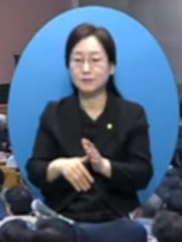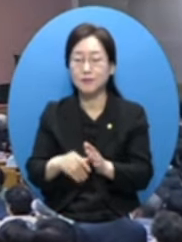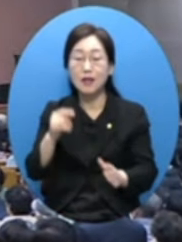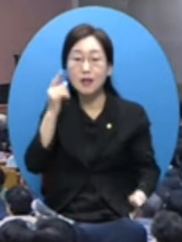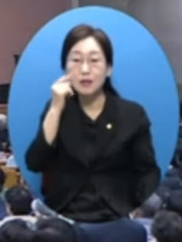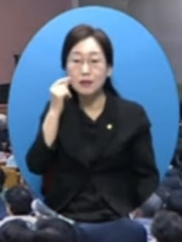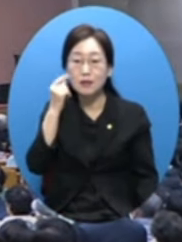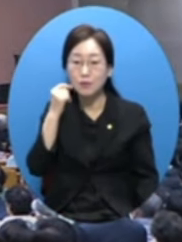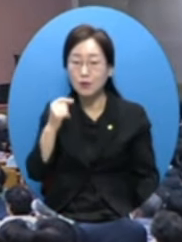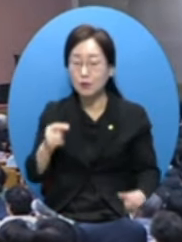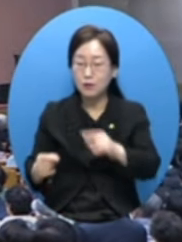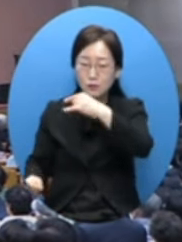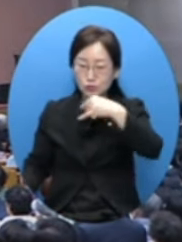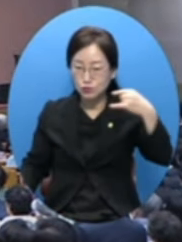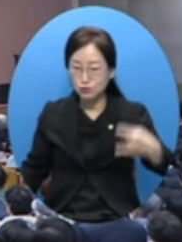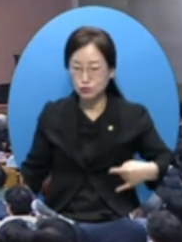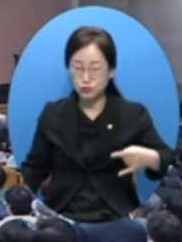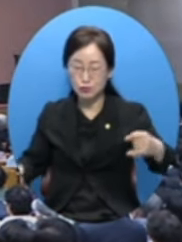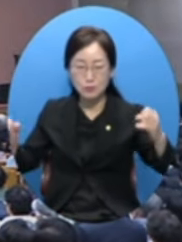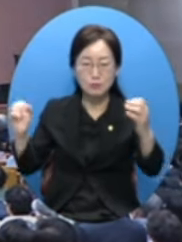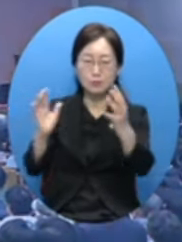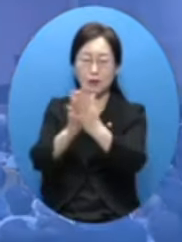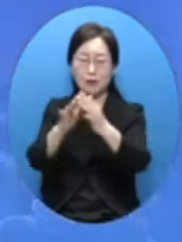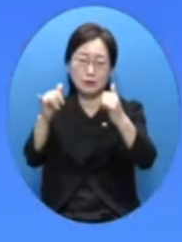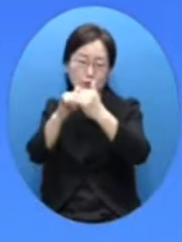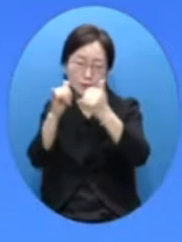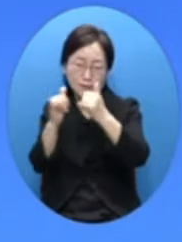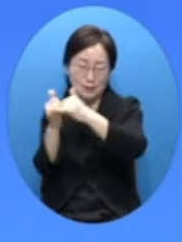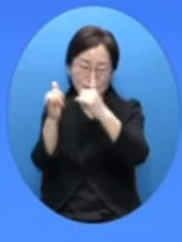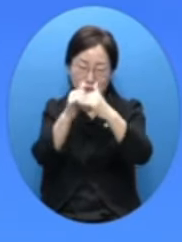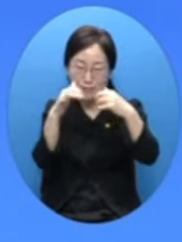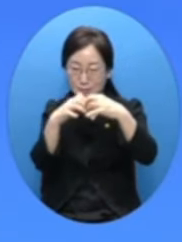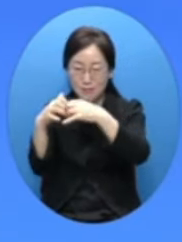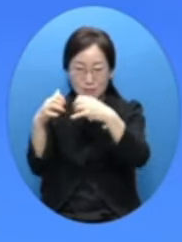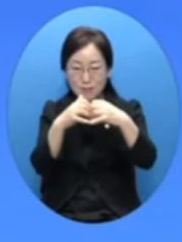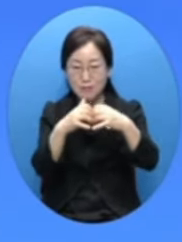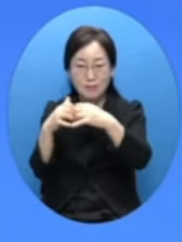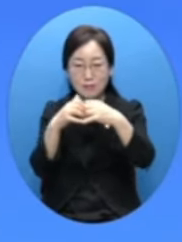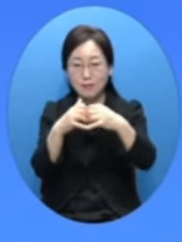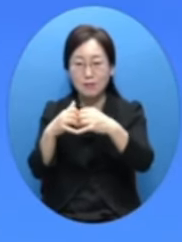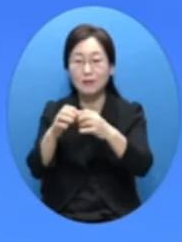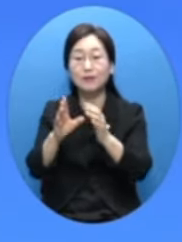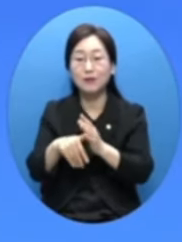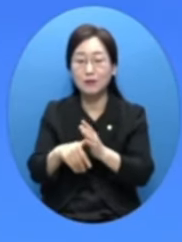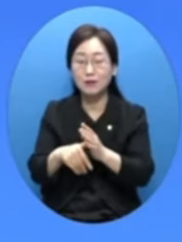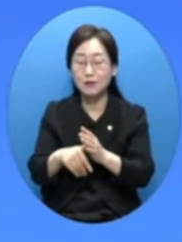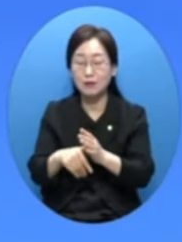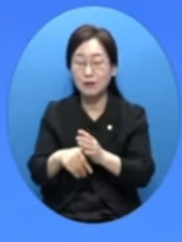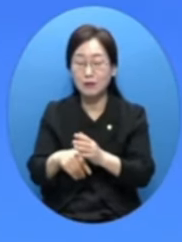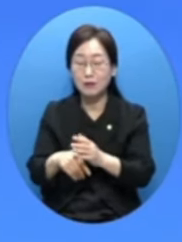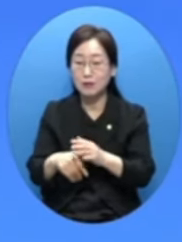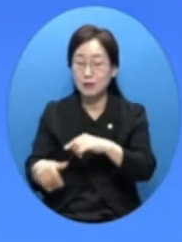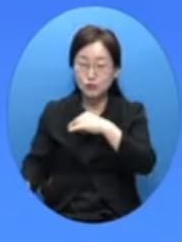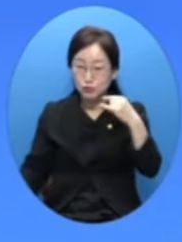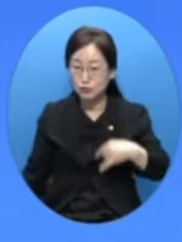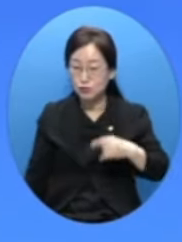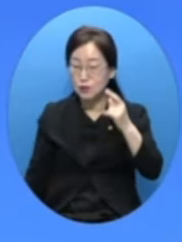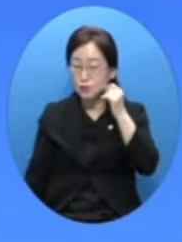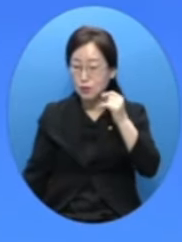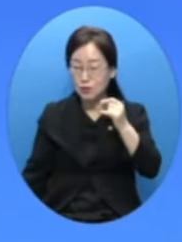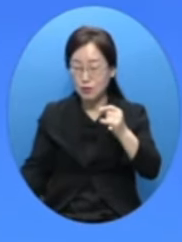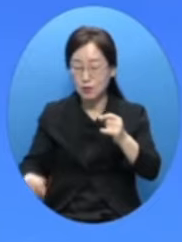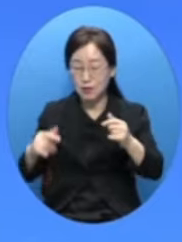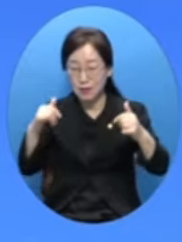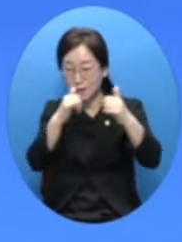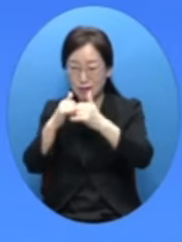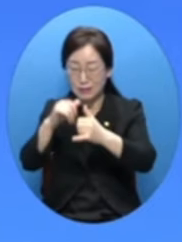일본과 중국과 전쟁이 일어났습니다. 청일전쟁이 일어납니다. 그때 청일전쟁 부상자를 돌보기 위해서